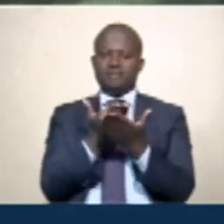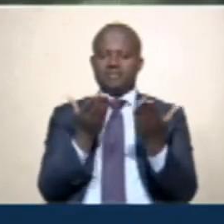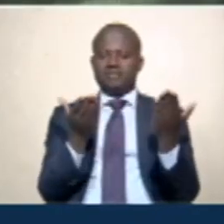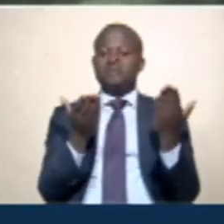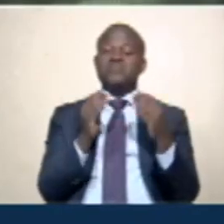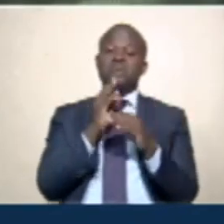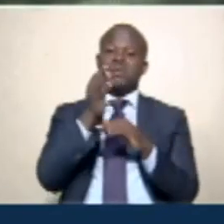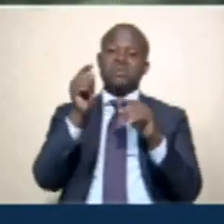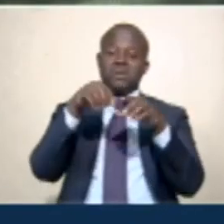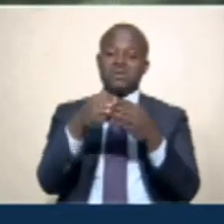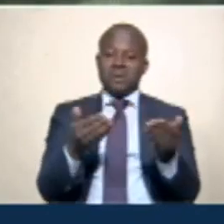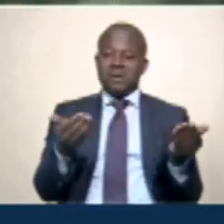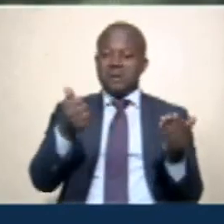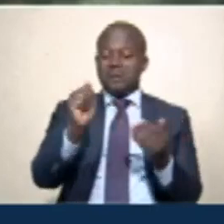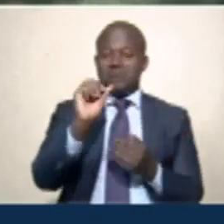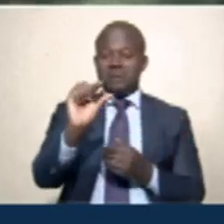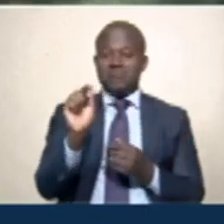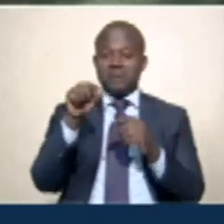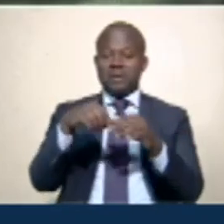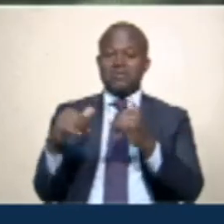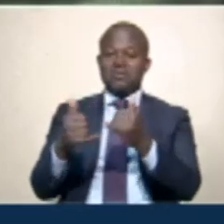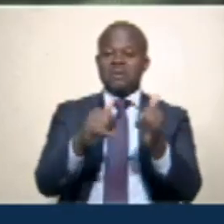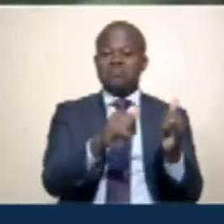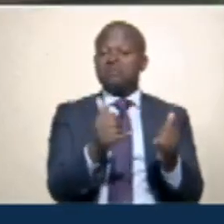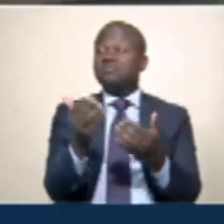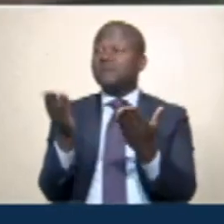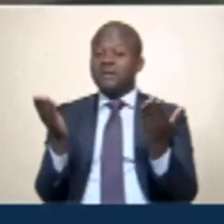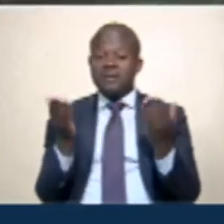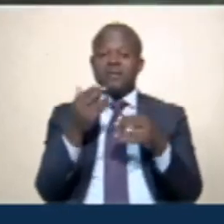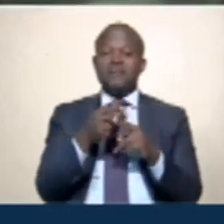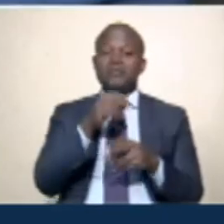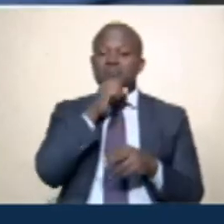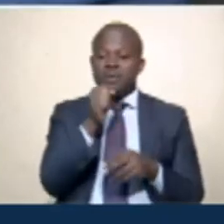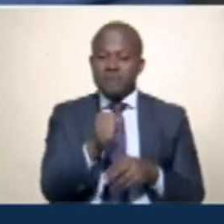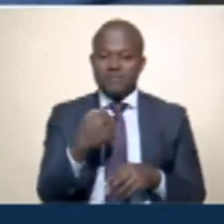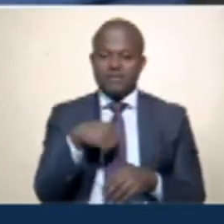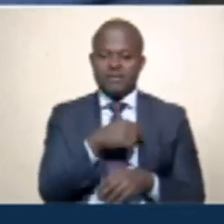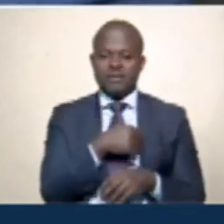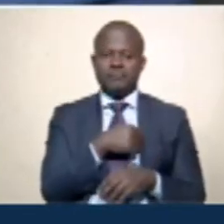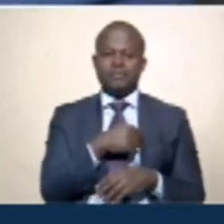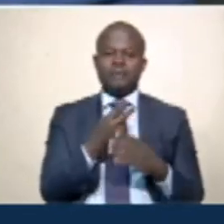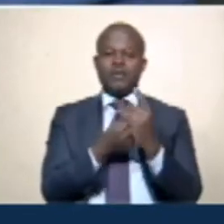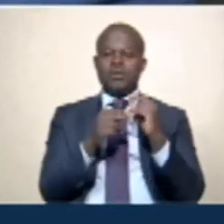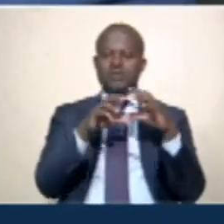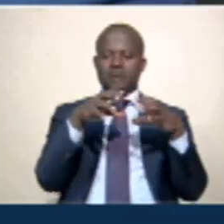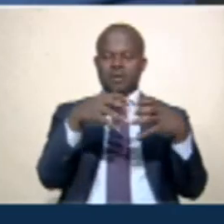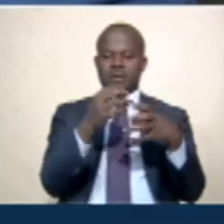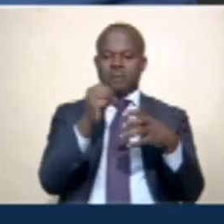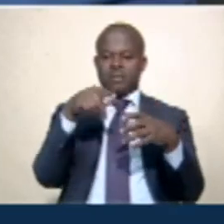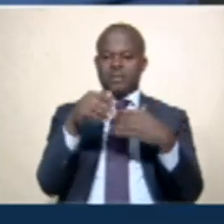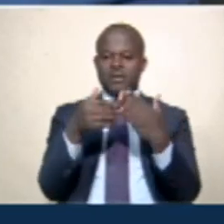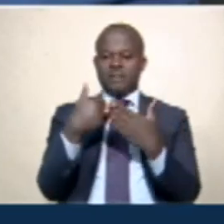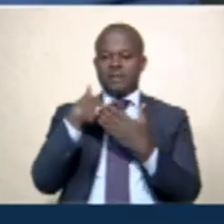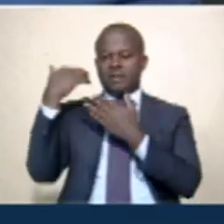ubutaha muzazane n'abana bato banyu baze bakinira aho ngaho bitwa abasukuru bacu. Imitwe yombi y'inteko ishinga amategeko y'u Rwanda